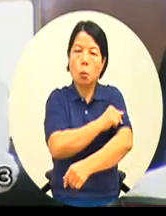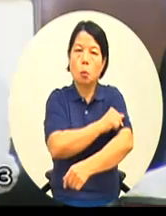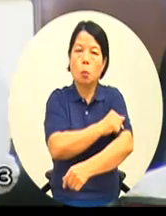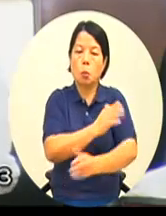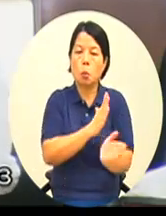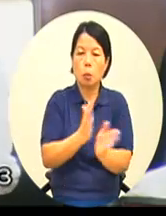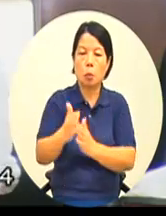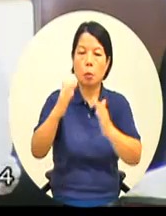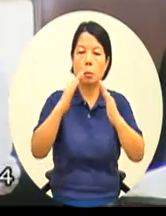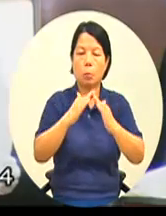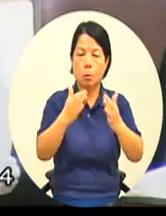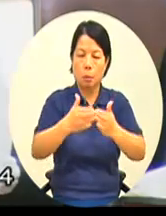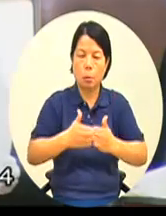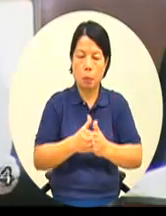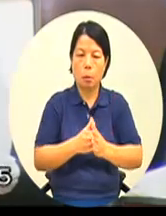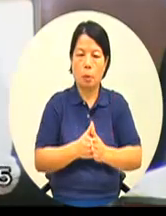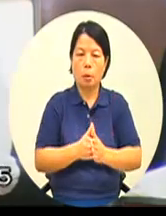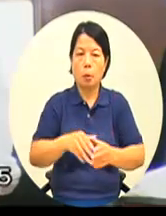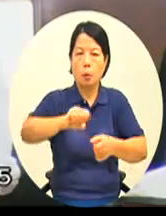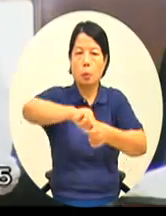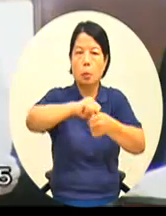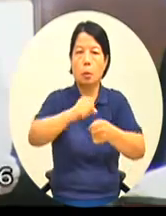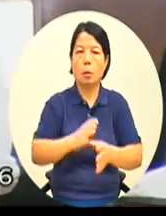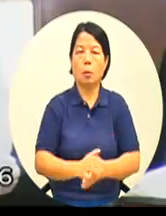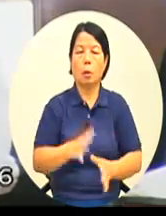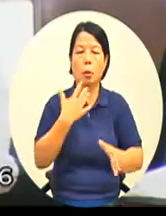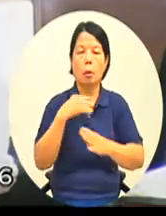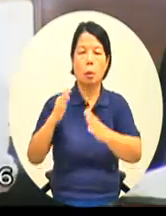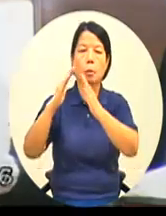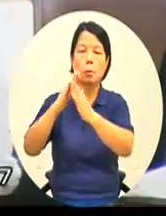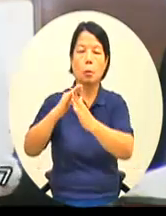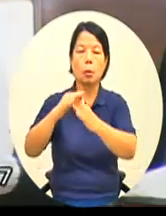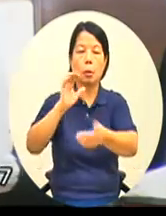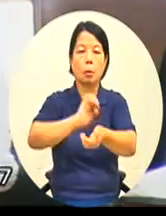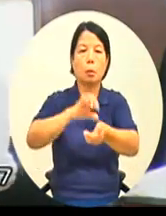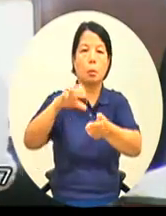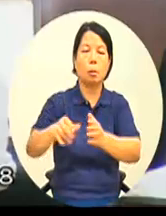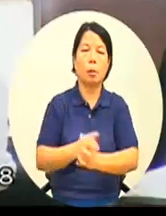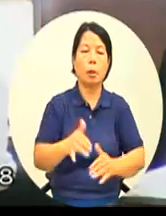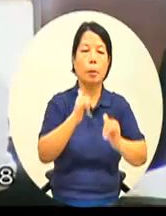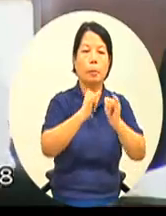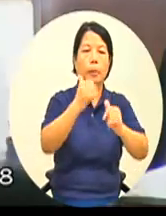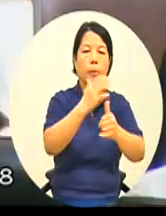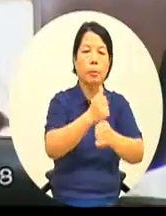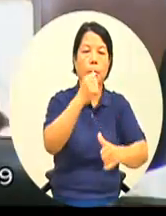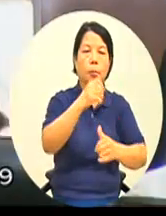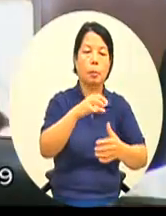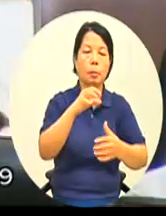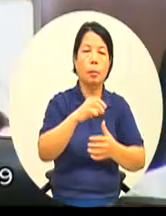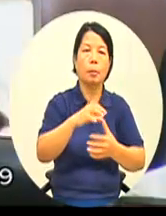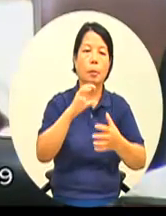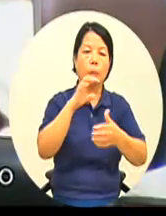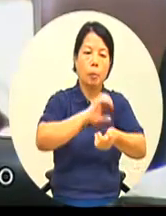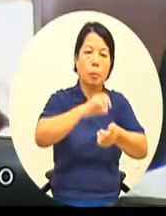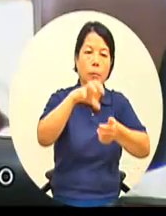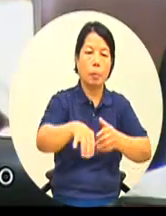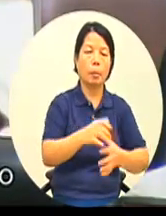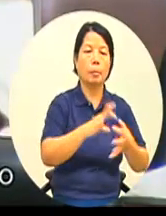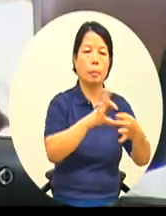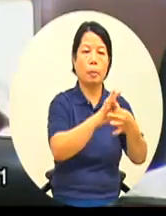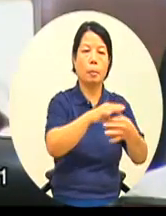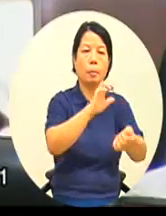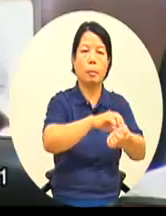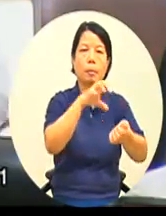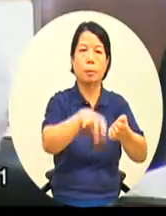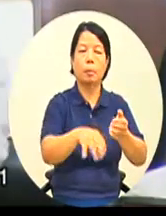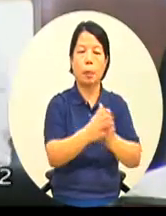是扩大，比如说我们市立医院、民生医院或者联合医院，它联合医院旁边有一个土地是